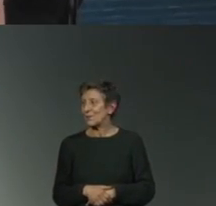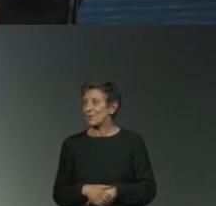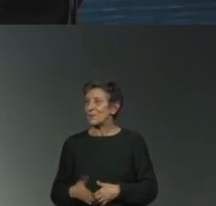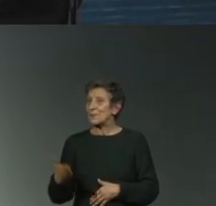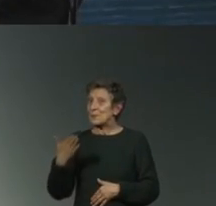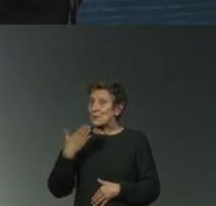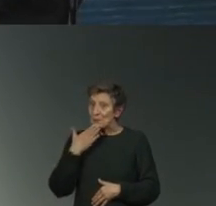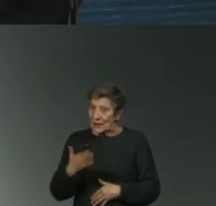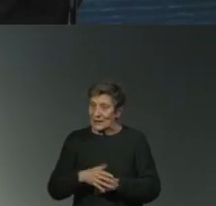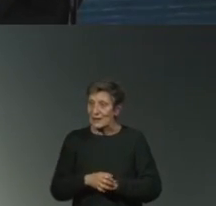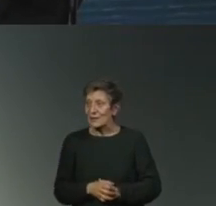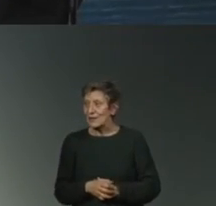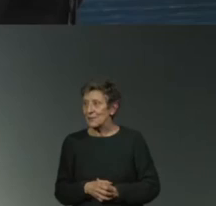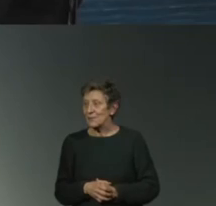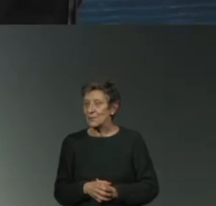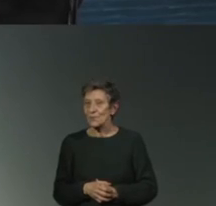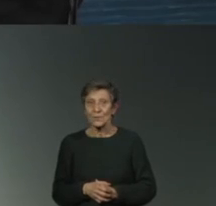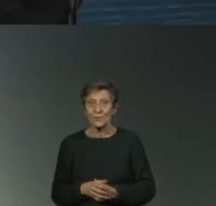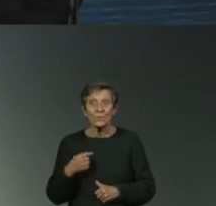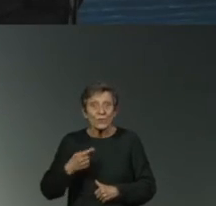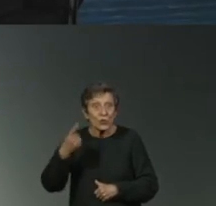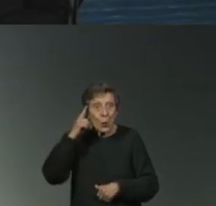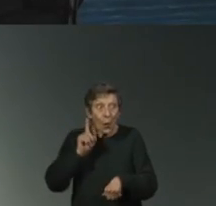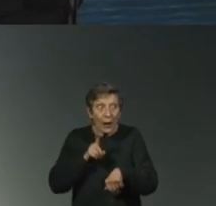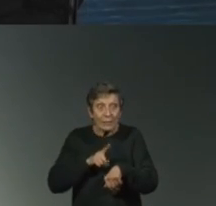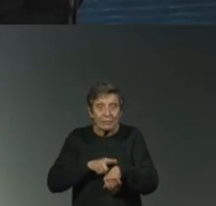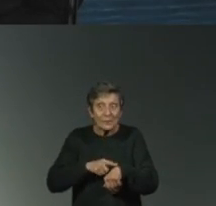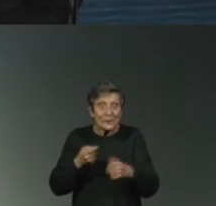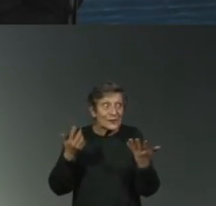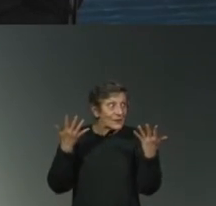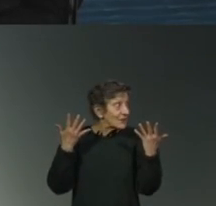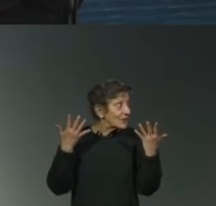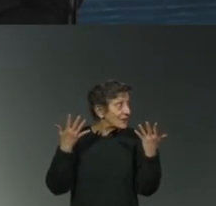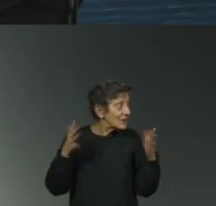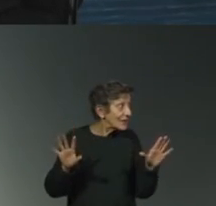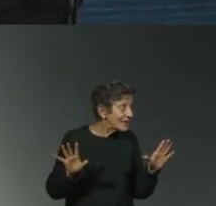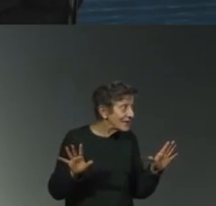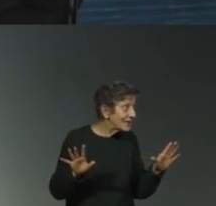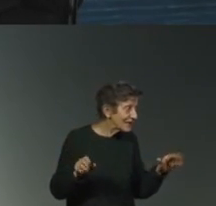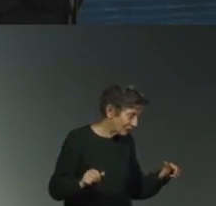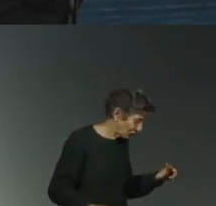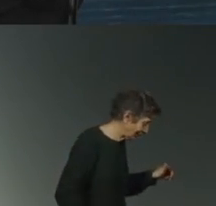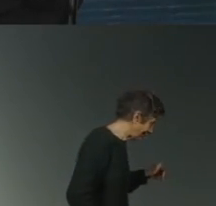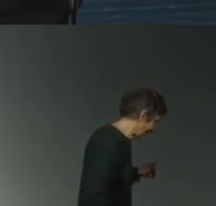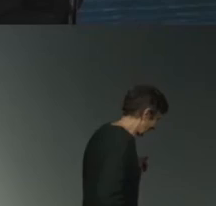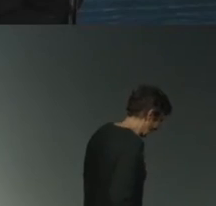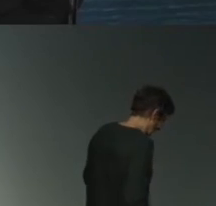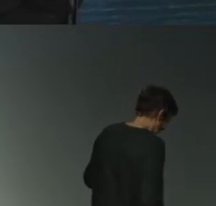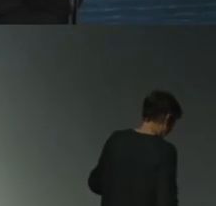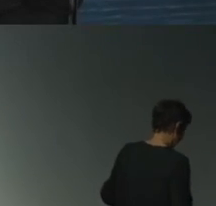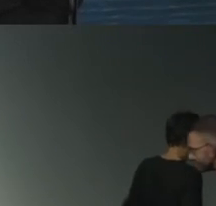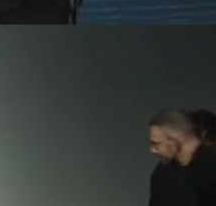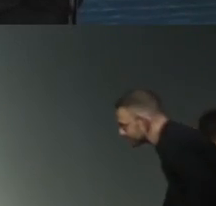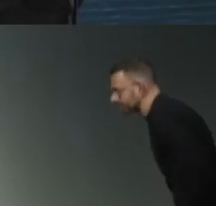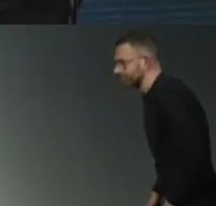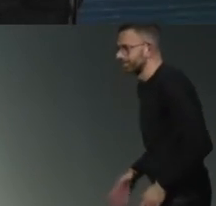qu'on a... Pardon. Je crois qu'on arrive au bout de notre heure ensemble. Merci Nelly. Je ne sais pas s'il y a peut-être